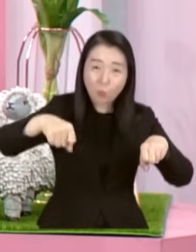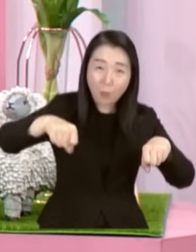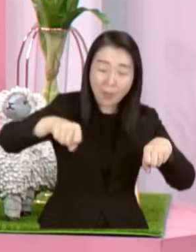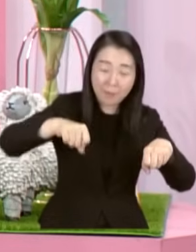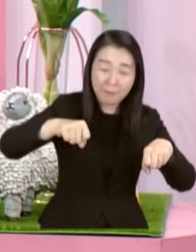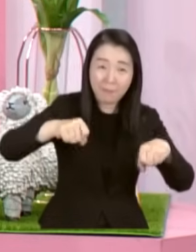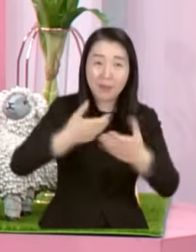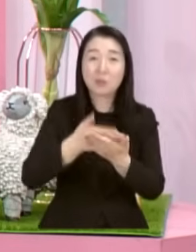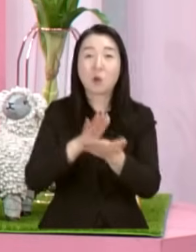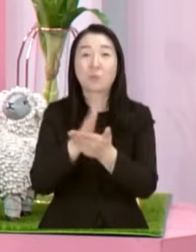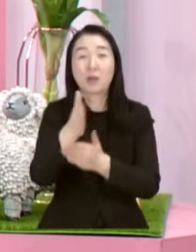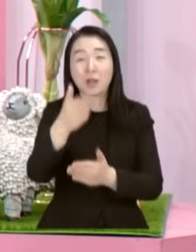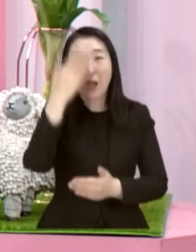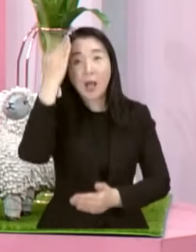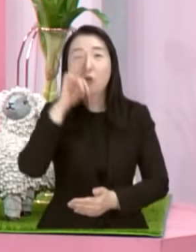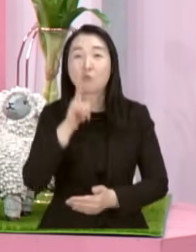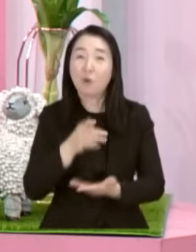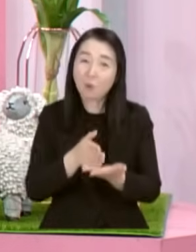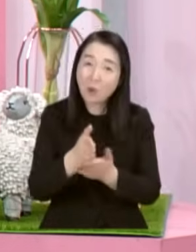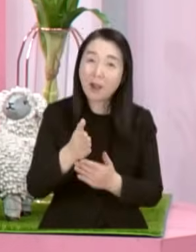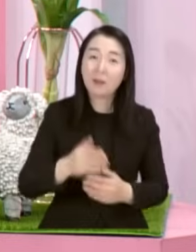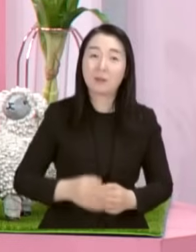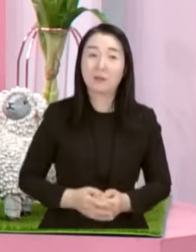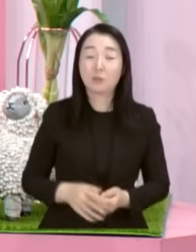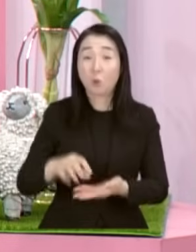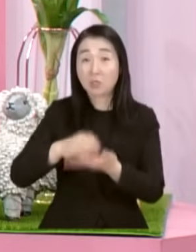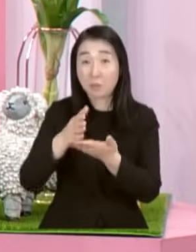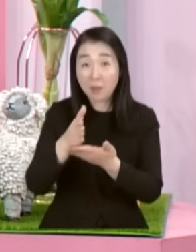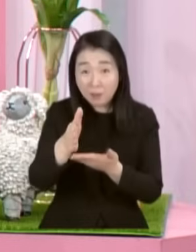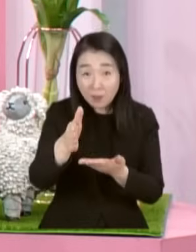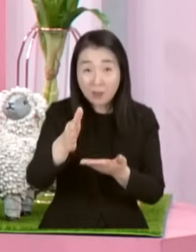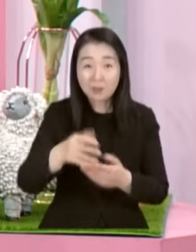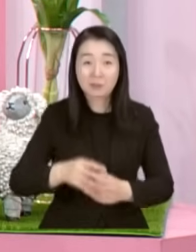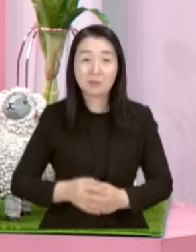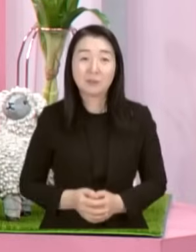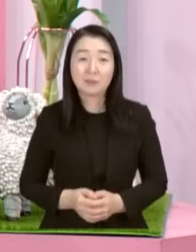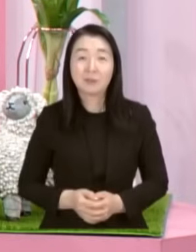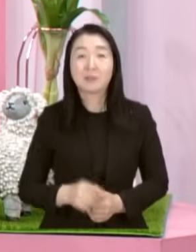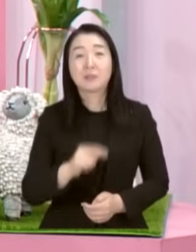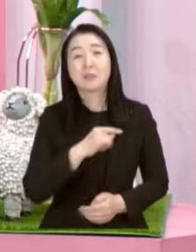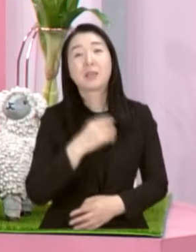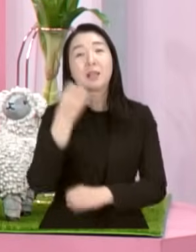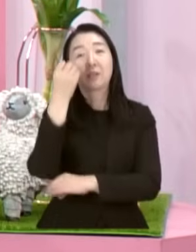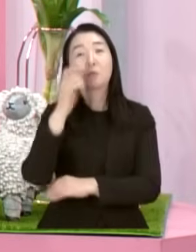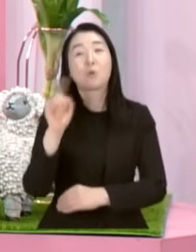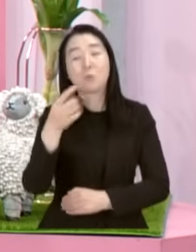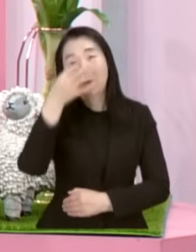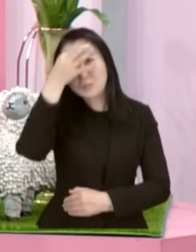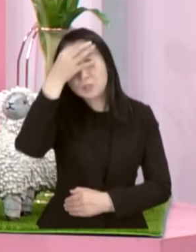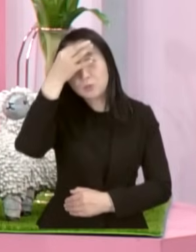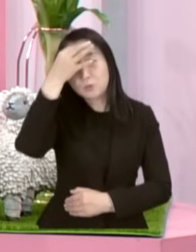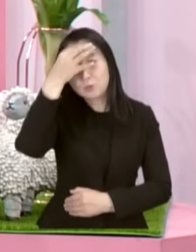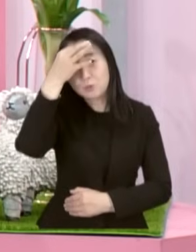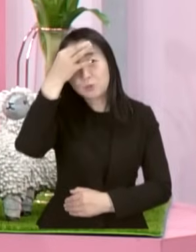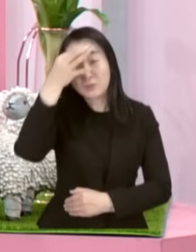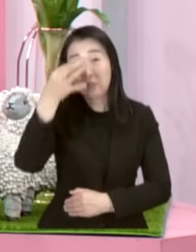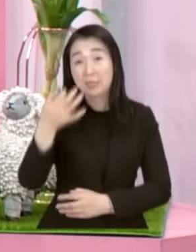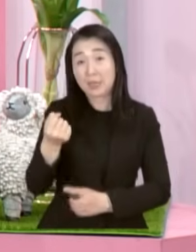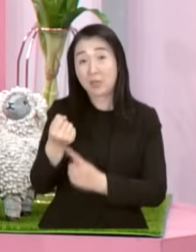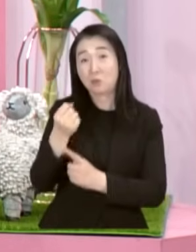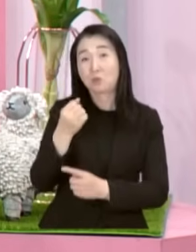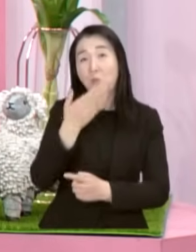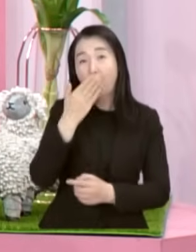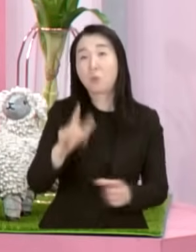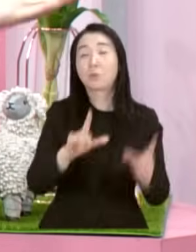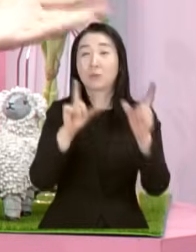정비학과, 한국어과 그리고 뭐 제빵학과 이런 가장 기본적인 거 이런 기술만 자 가지고 있어도